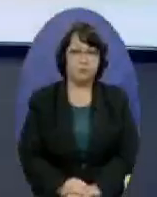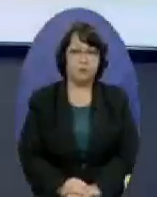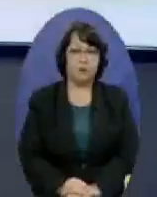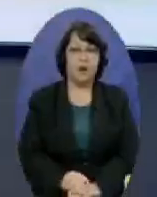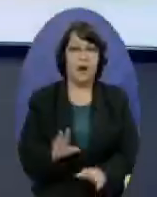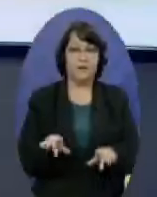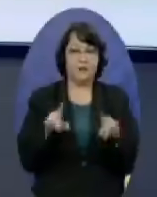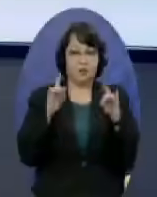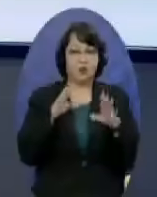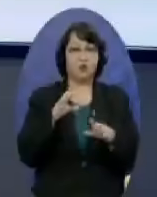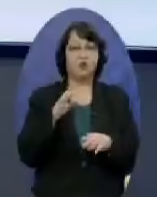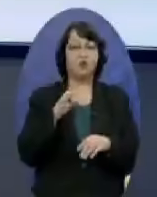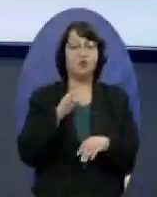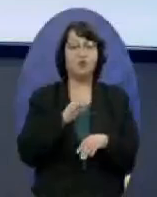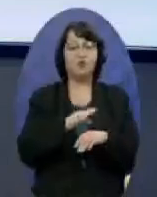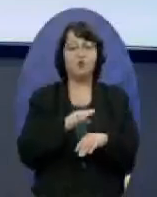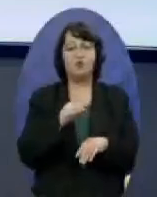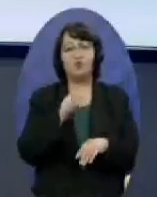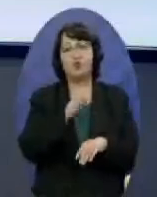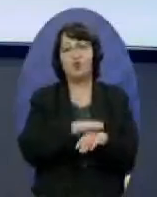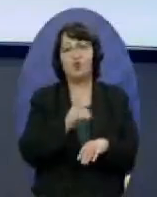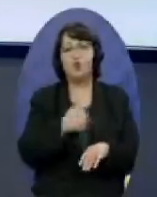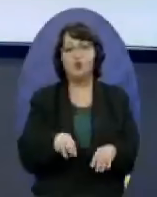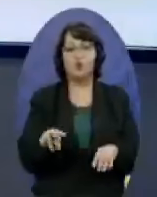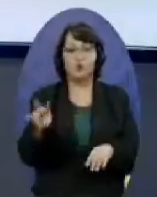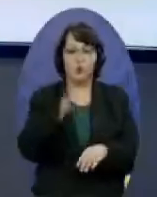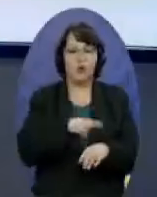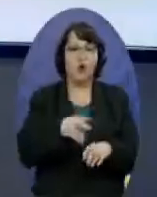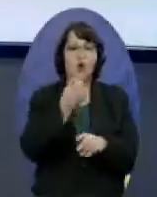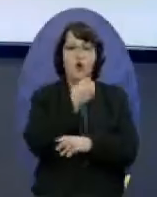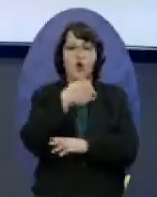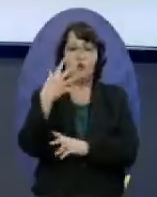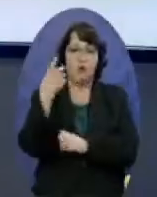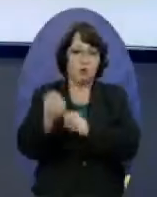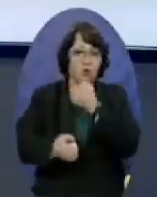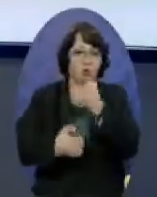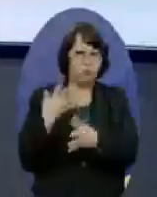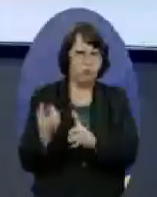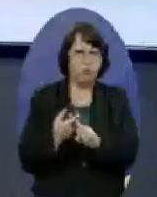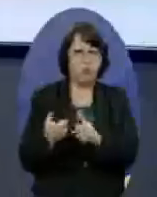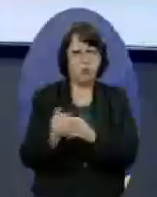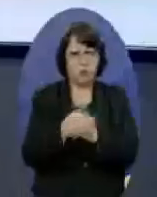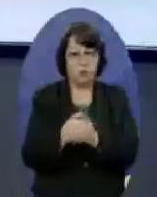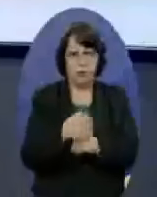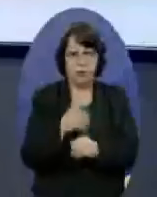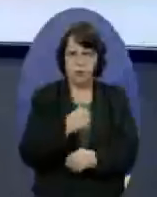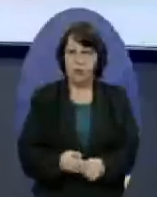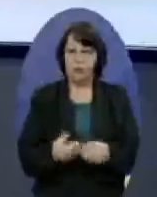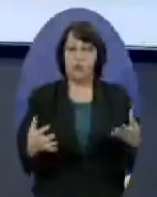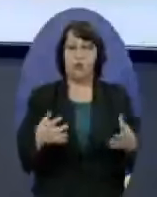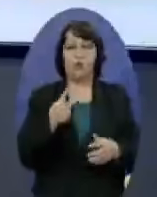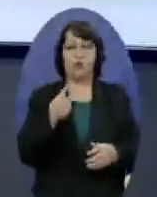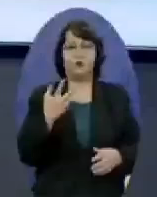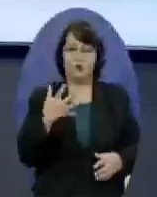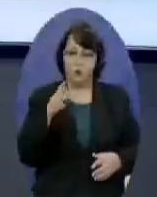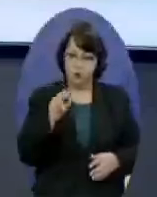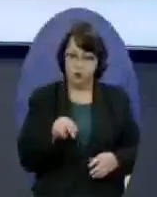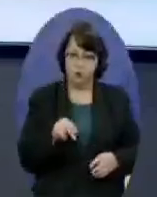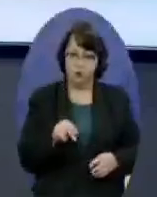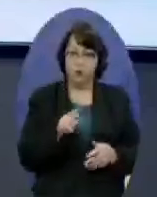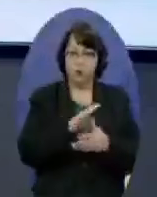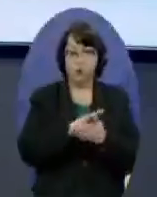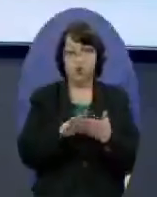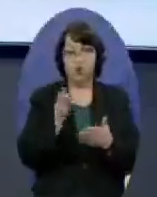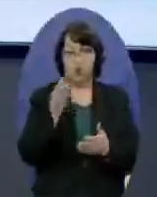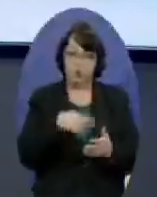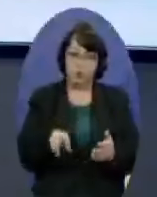За Австралийн зүүн өмнөд эргийн нутаг дэвсгэрийг хамарсан ойн төмөрийн үршгээр амнасаа алдсан хүний тоо нэмэгдэж 25-т хүрсэн байна. Шинэ